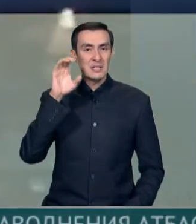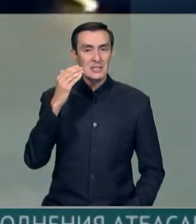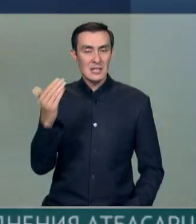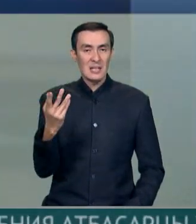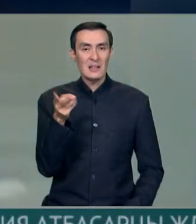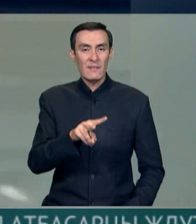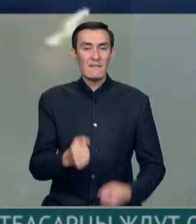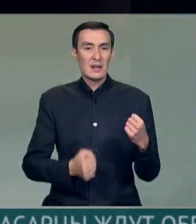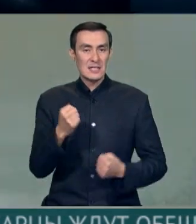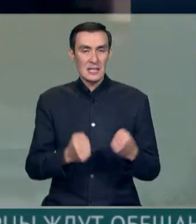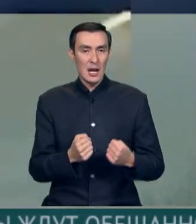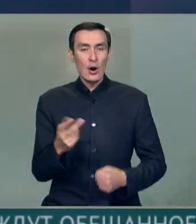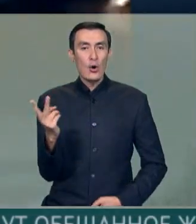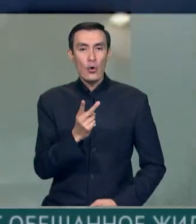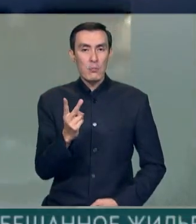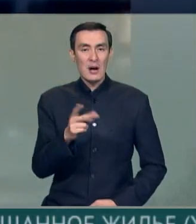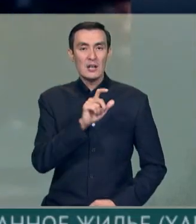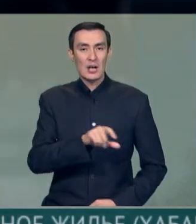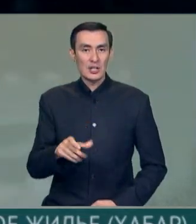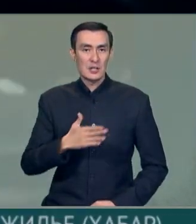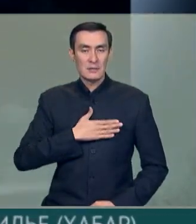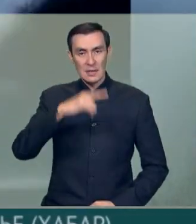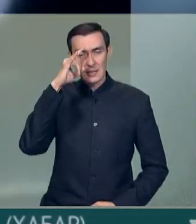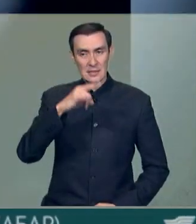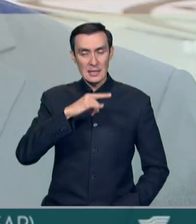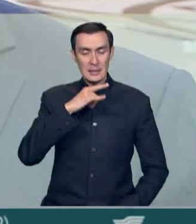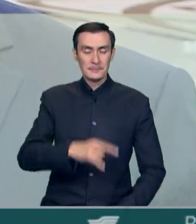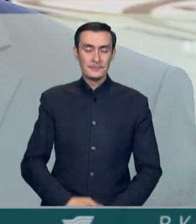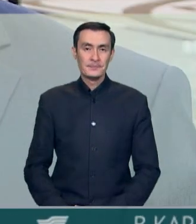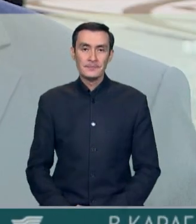Узбекистана и два водителя. Оба граждане Казахстана.